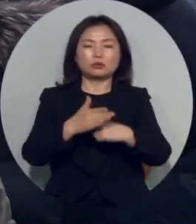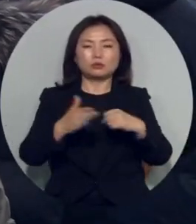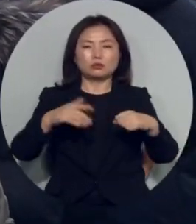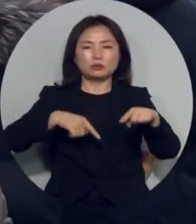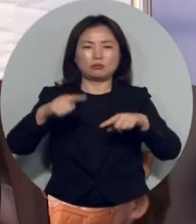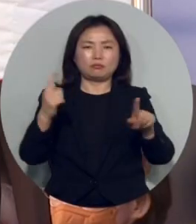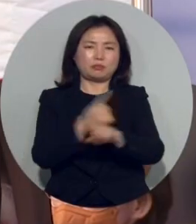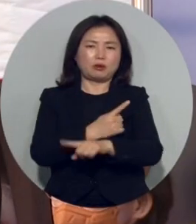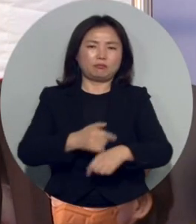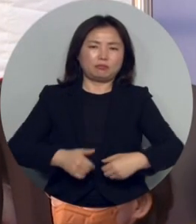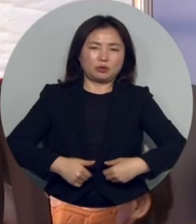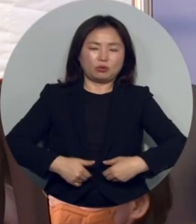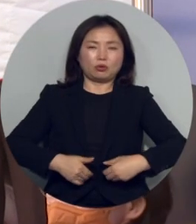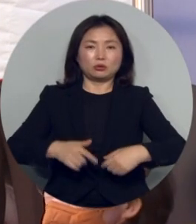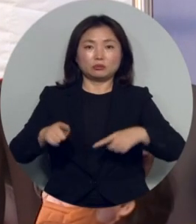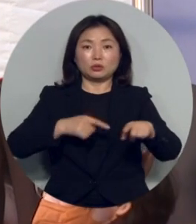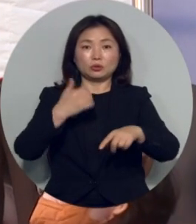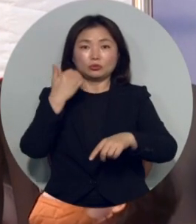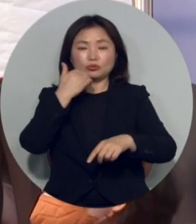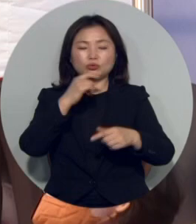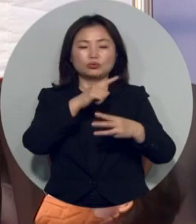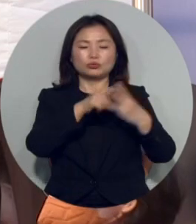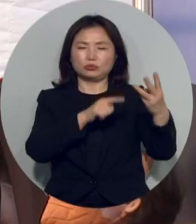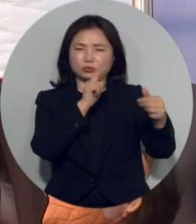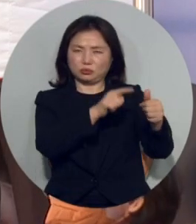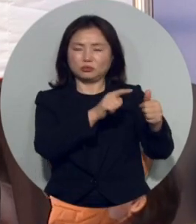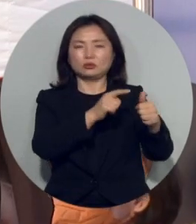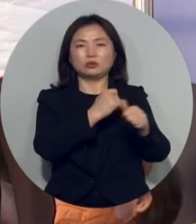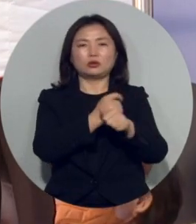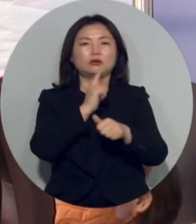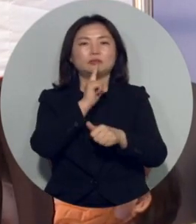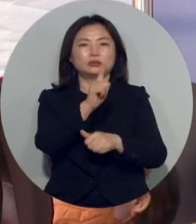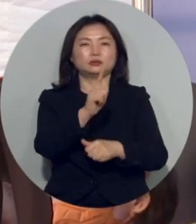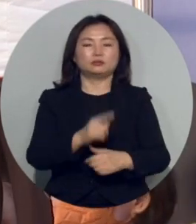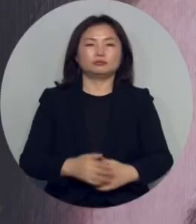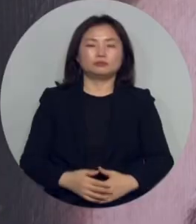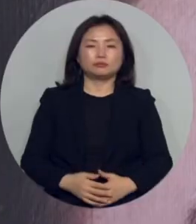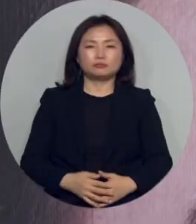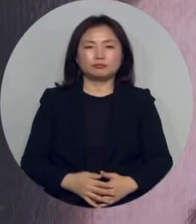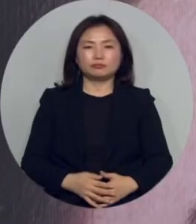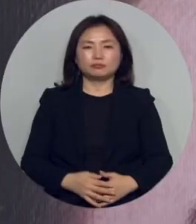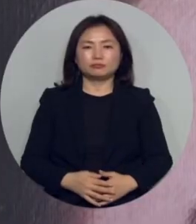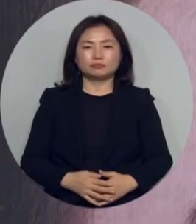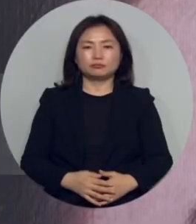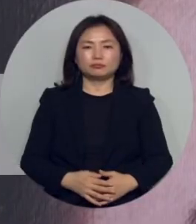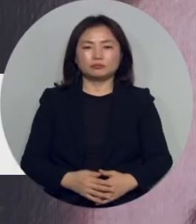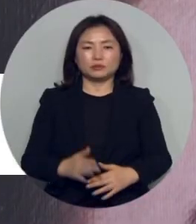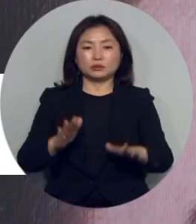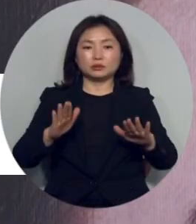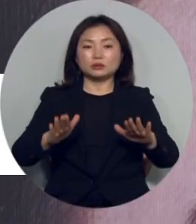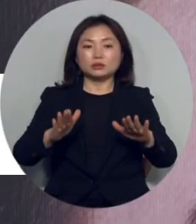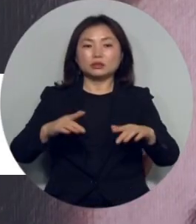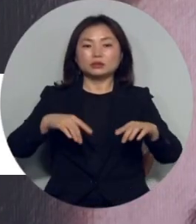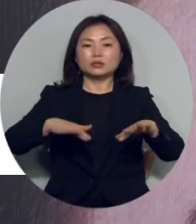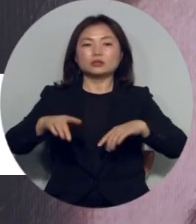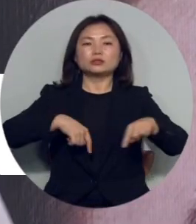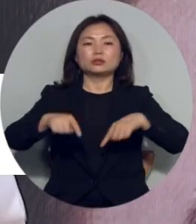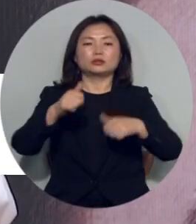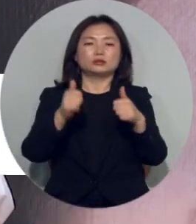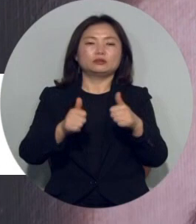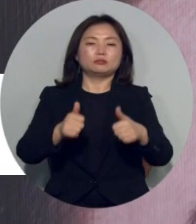강조하며 정권 심판 주역은 윤석열 후보라고 목소리를 높였습니다. 이 정권 심판해야 되지